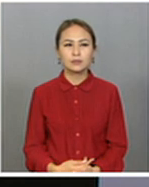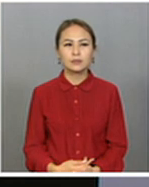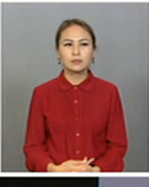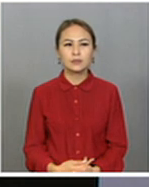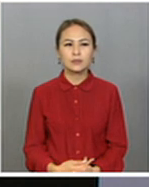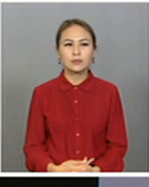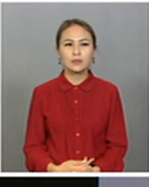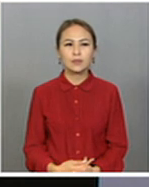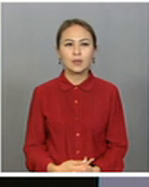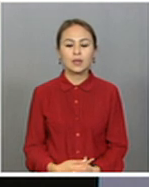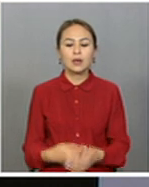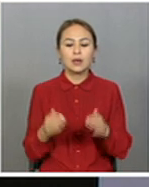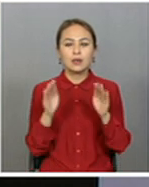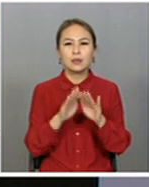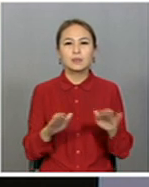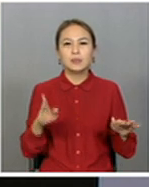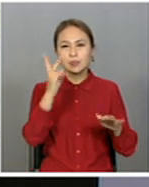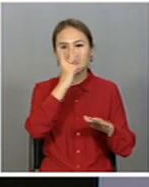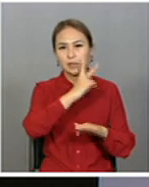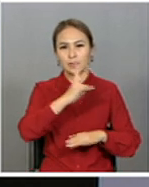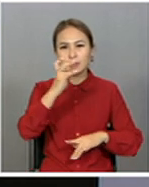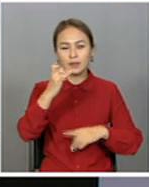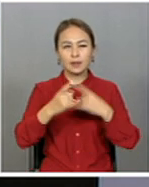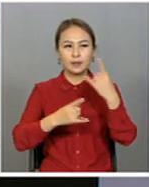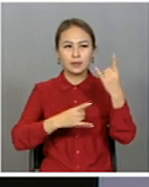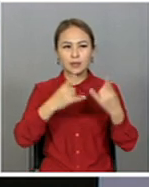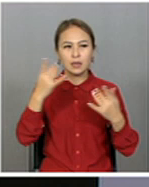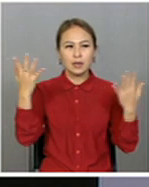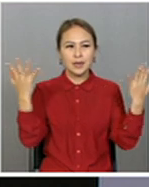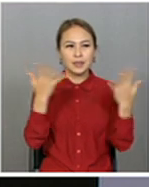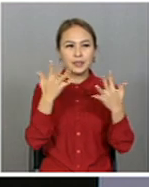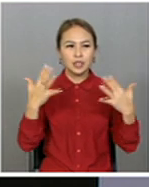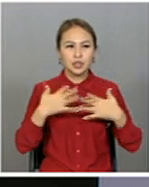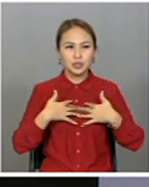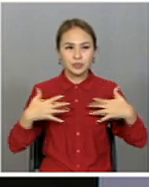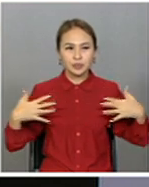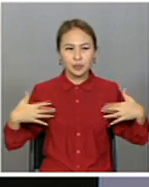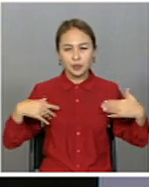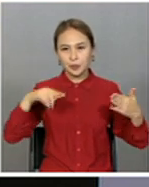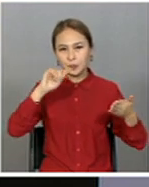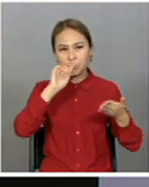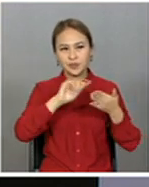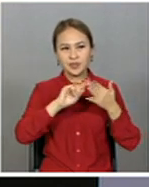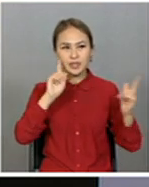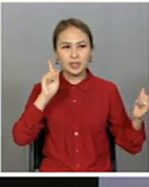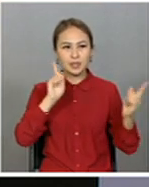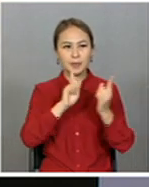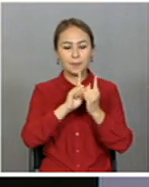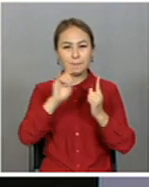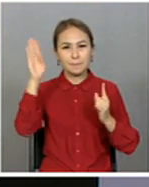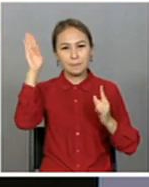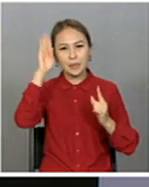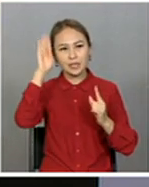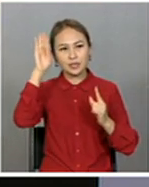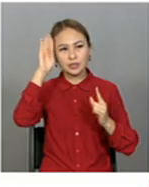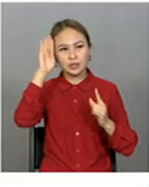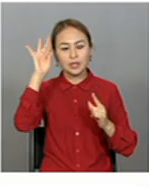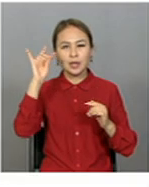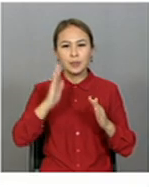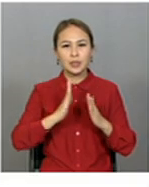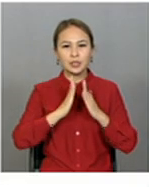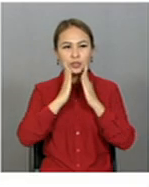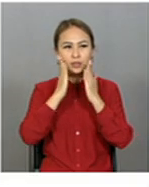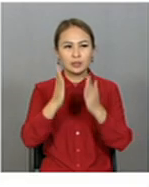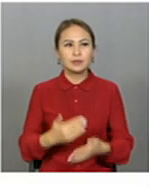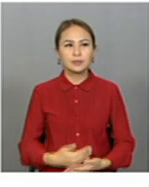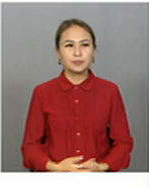Ребята, посмотрите внимательно на экран. Каких животных и птиц встретил мальчик? Прочитайте.